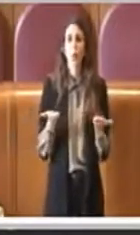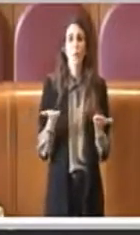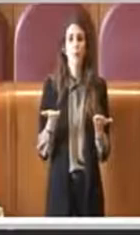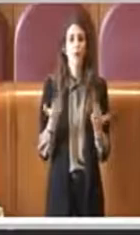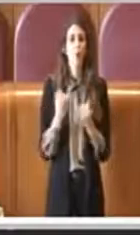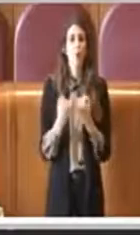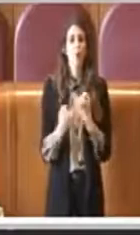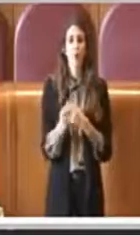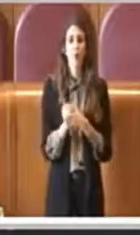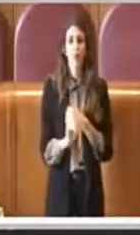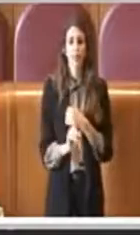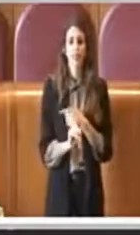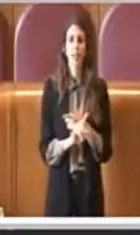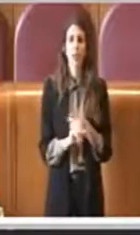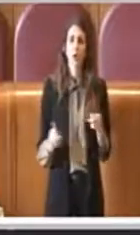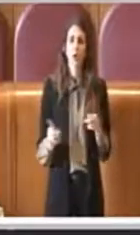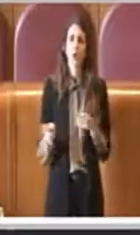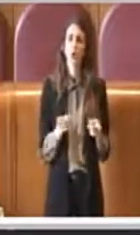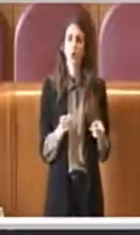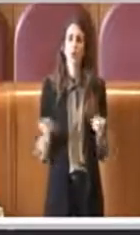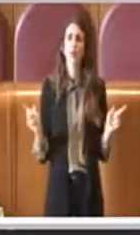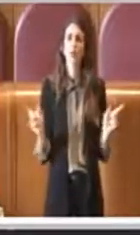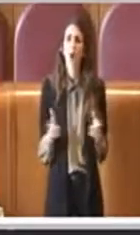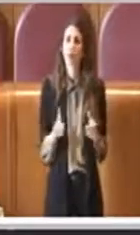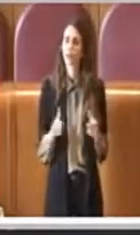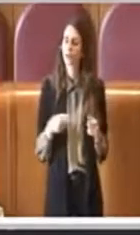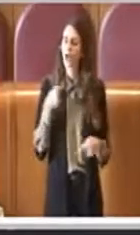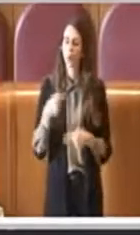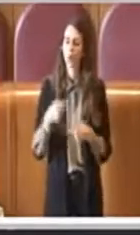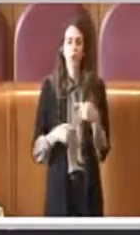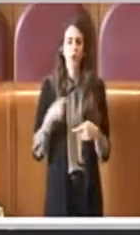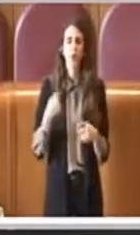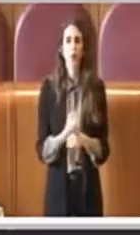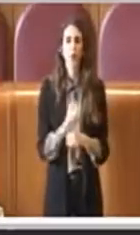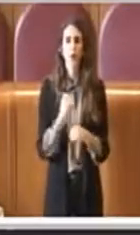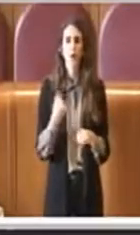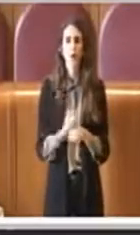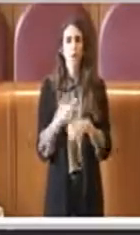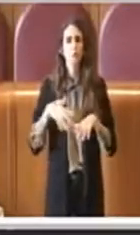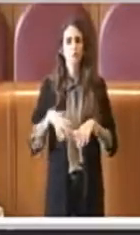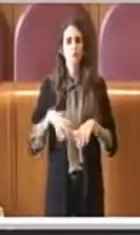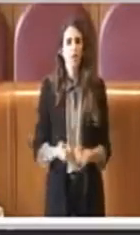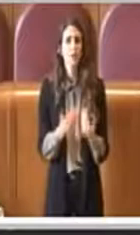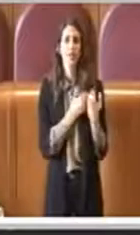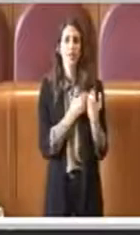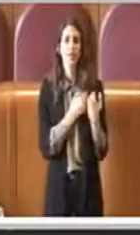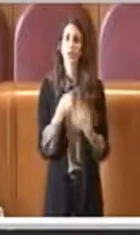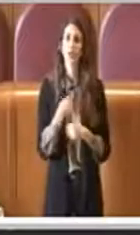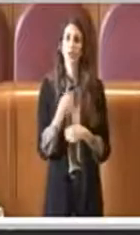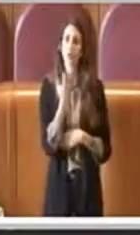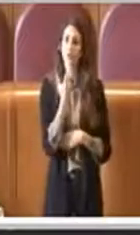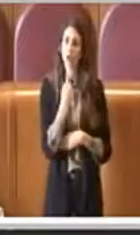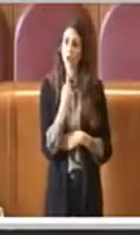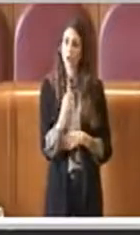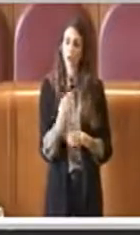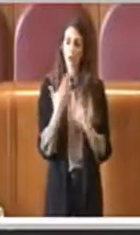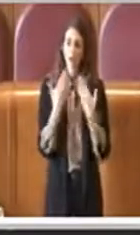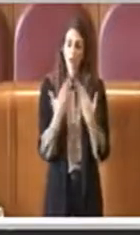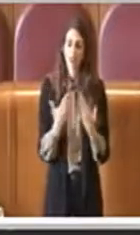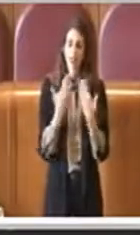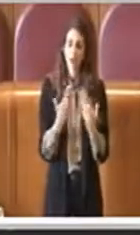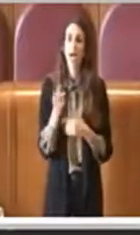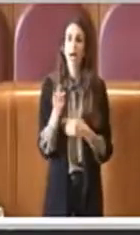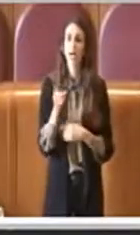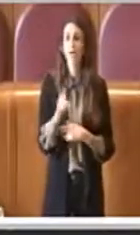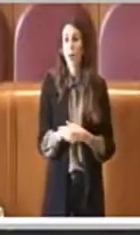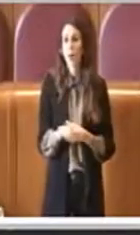con responsabilità, con professionalità, e a questi va il mio più sentito ringraziamento, e sono certa anche di poterlo estendere anche a nome